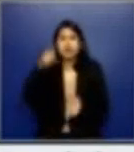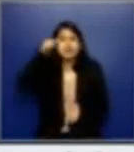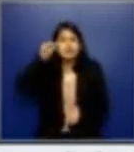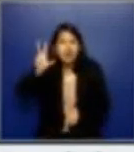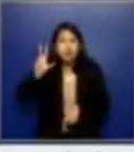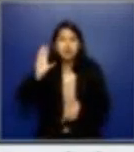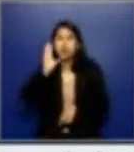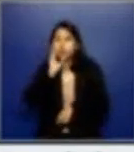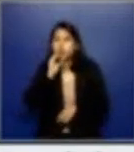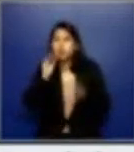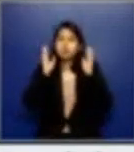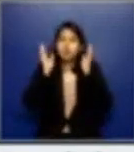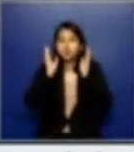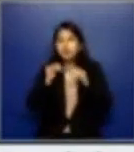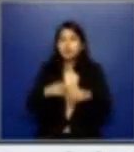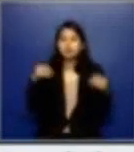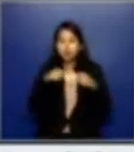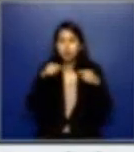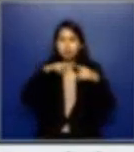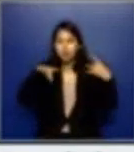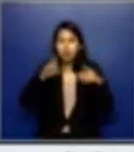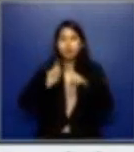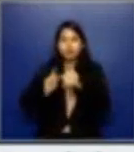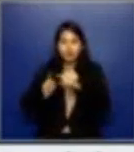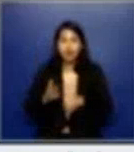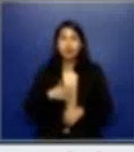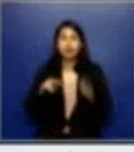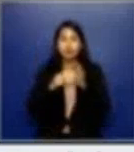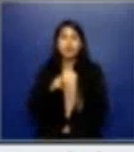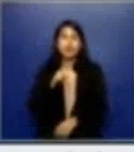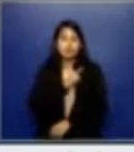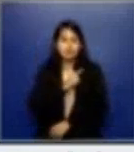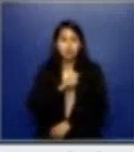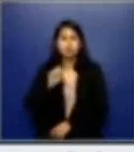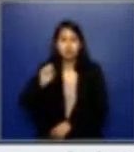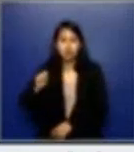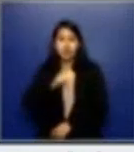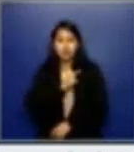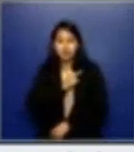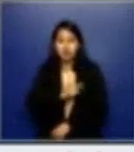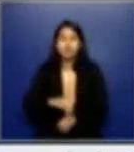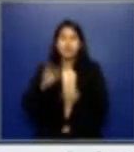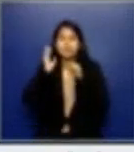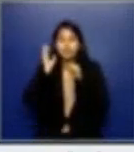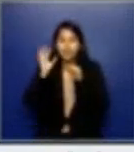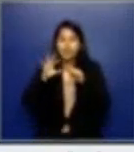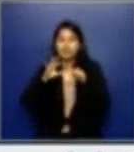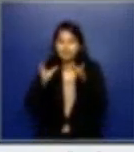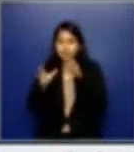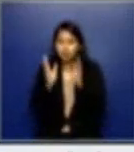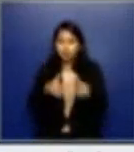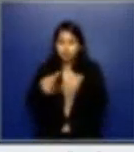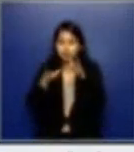นี่ตรงจุดไม่ตรงจุดพลาดเป้าไม่พลาดเป้าอันนี้แหละเราเป็นหน้าที่ที่เราจะต้องให้ความกระจ่างกับชาวบ้าน